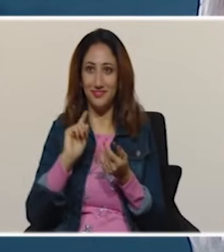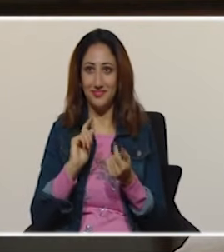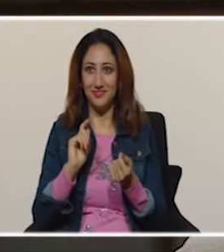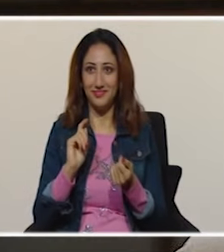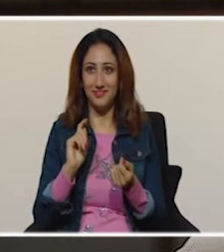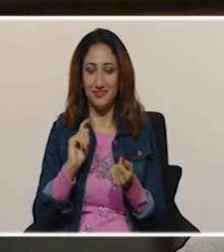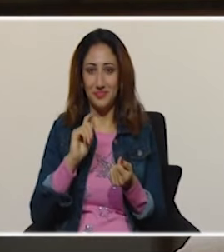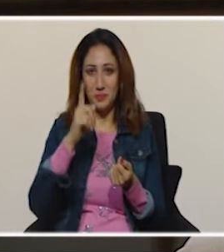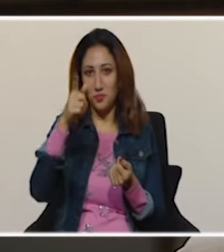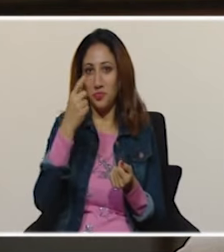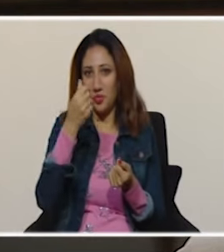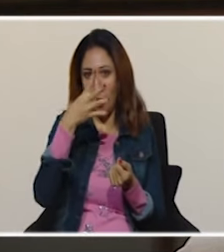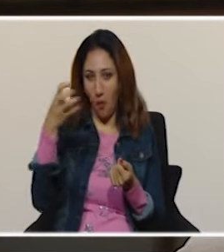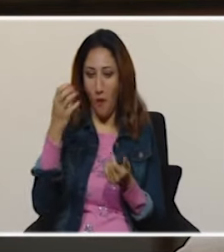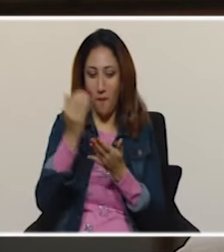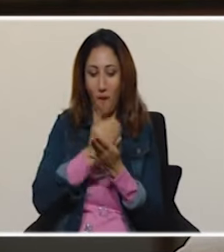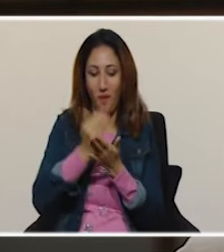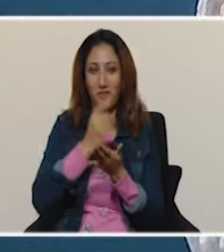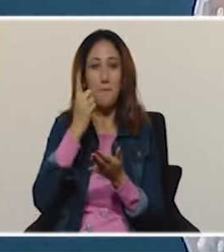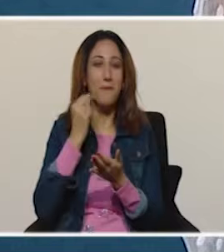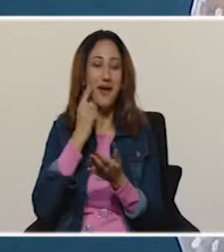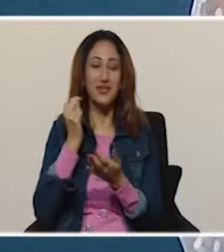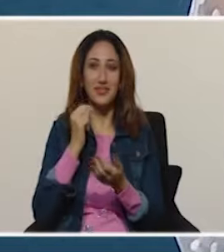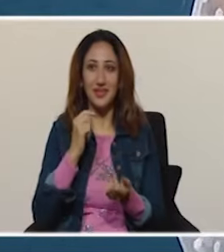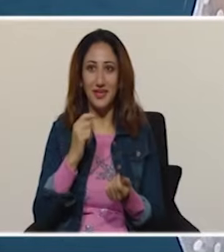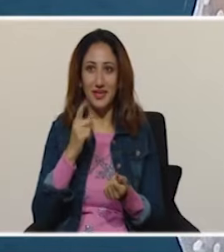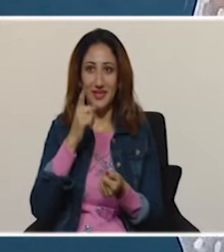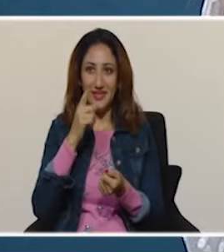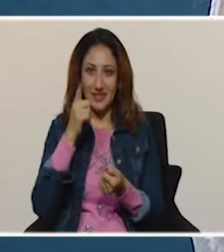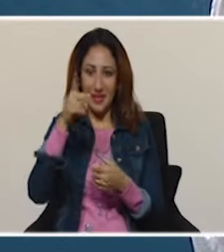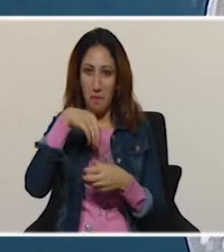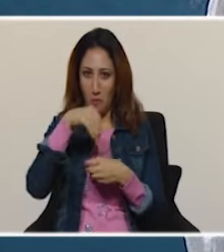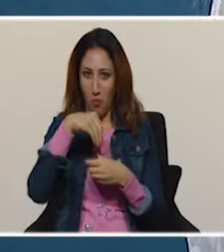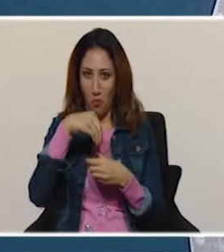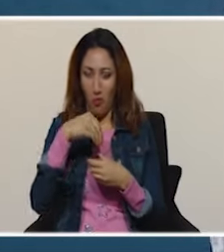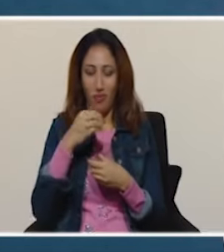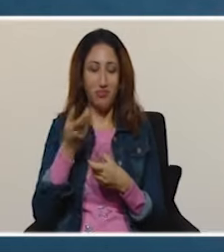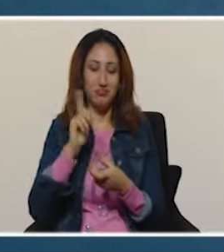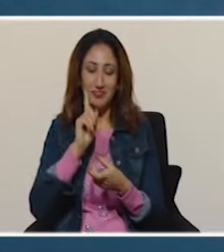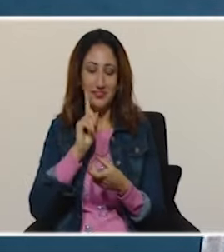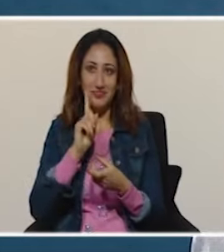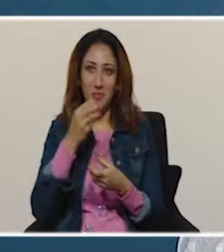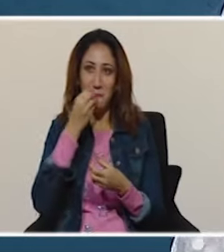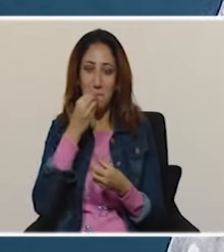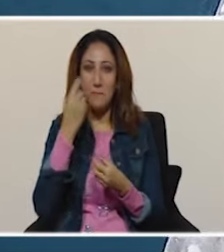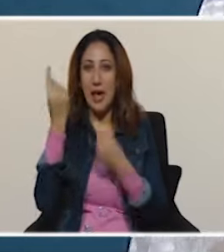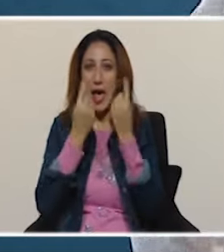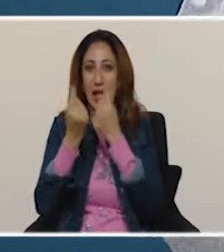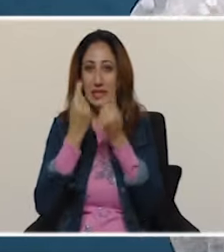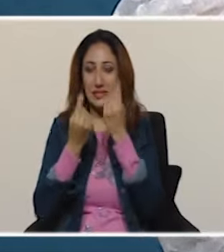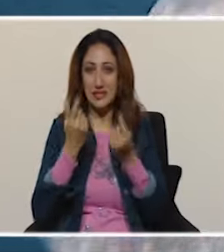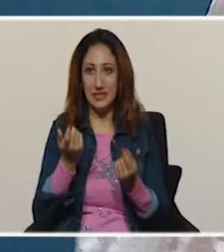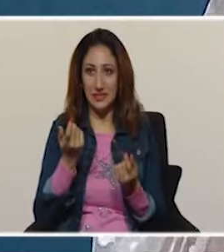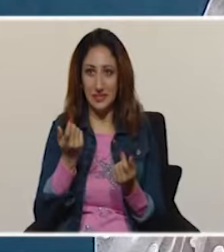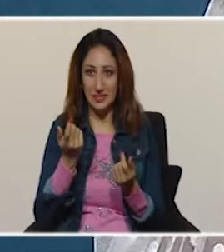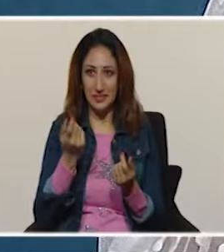و6 جنيه غاز، وايه كمان؟ وسبنا والذي، يعني حاجات كتيرة. والقرداحي، القرداحي بمصر يعني انت